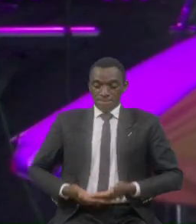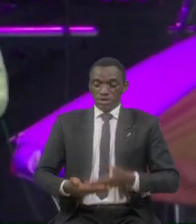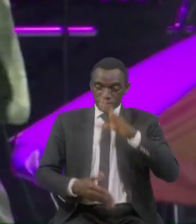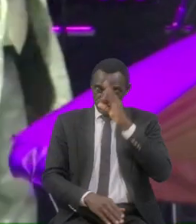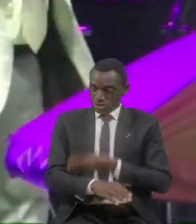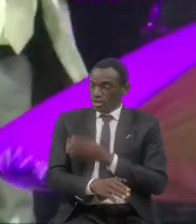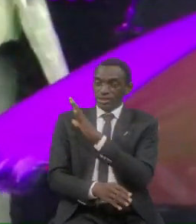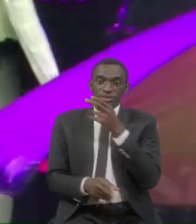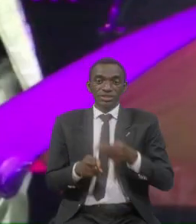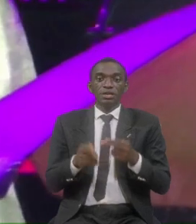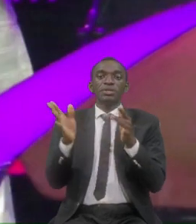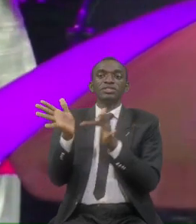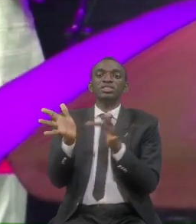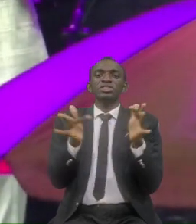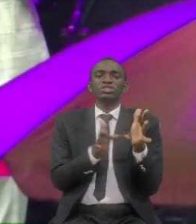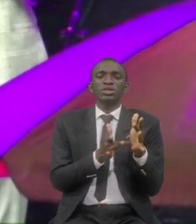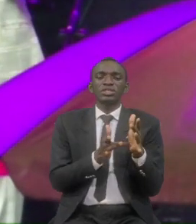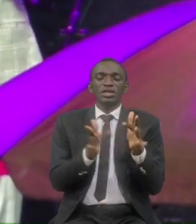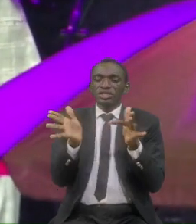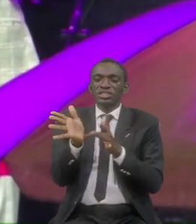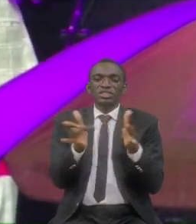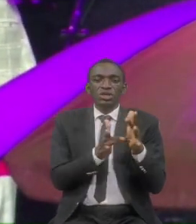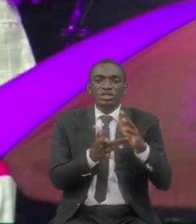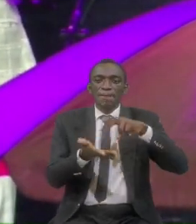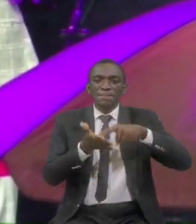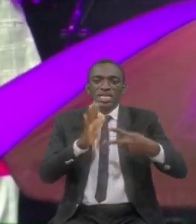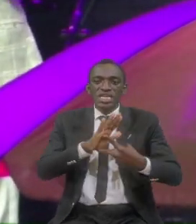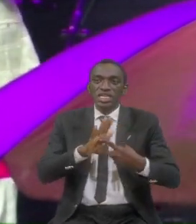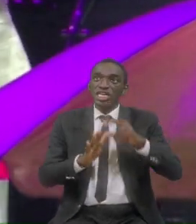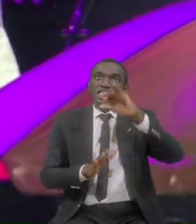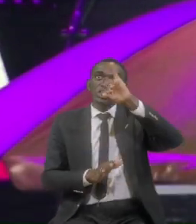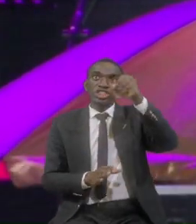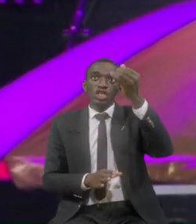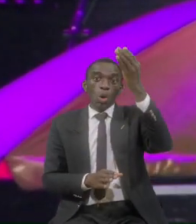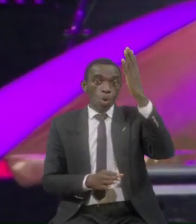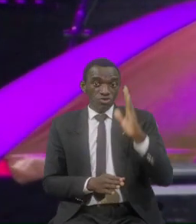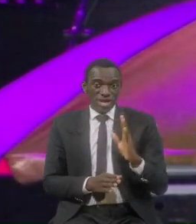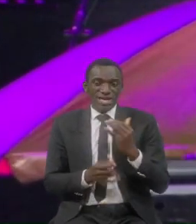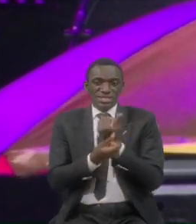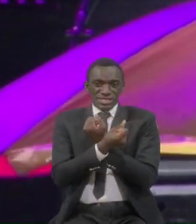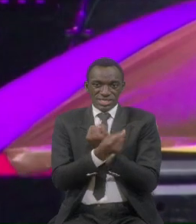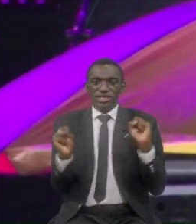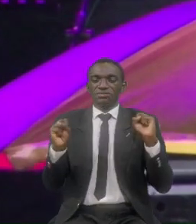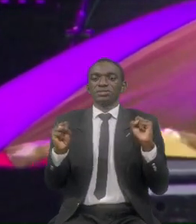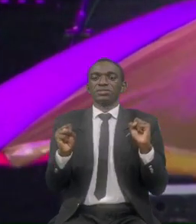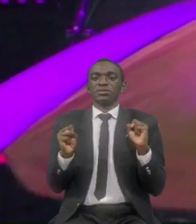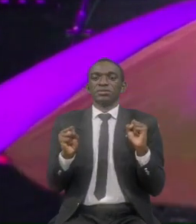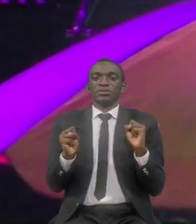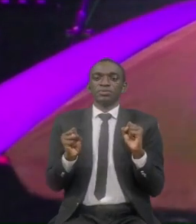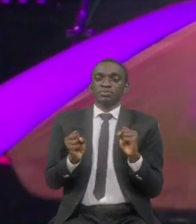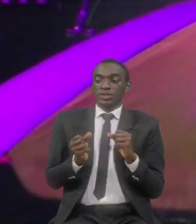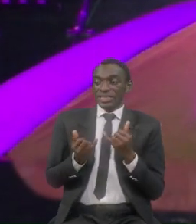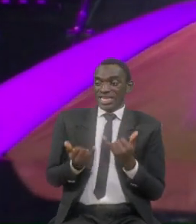Jehovah saves. He tells us there. He says, for he